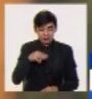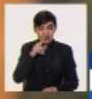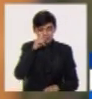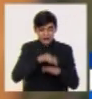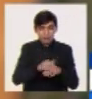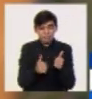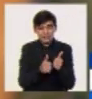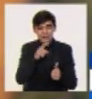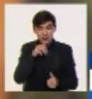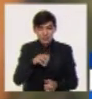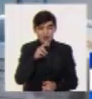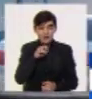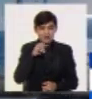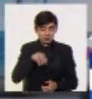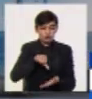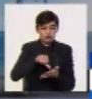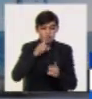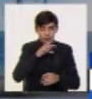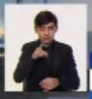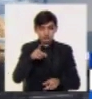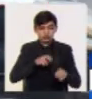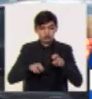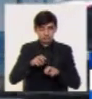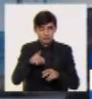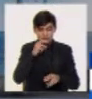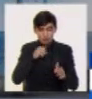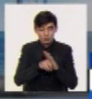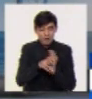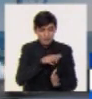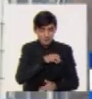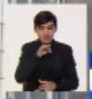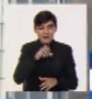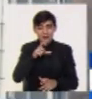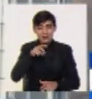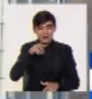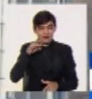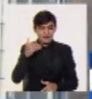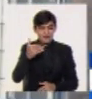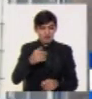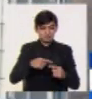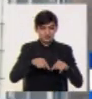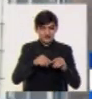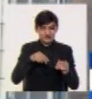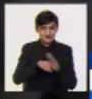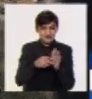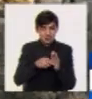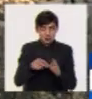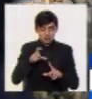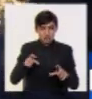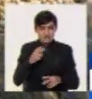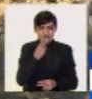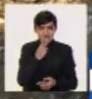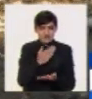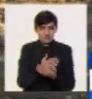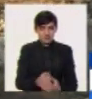Қанат Сұлтанғазин сотқа қатыспайды. Оларға іздеу жарияланған. Ал ЛРТ бағандары қазір тек елдің күлкісін келтіреді.